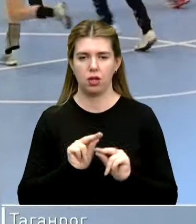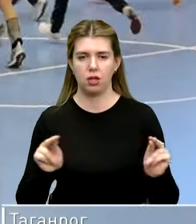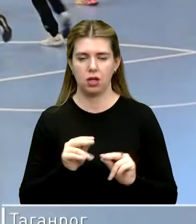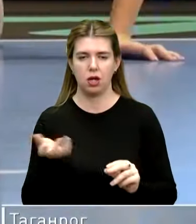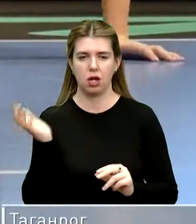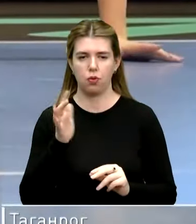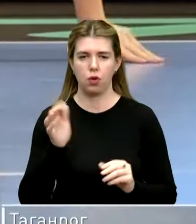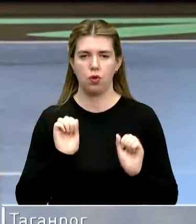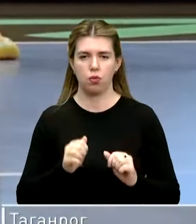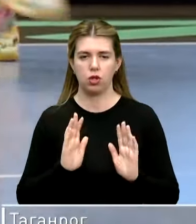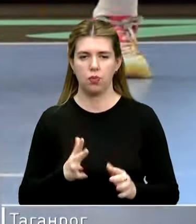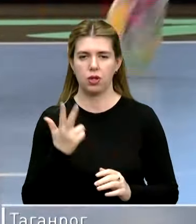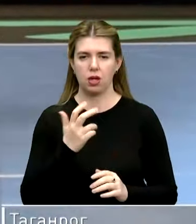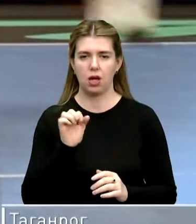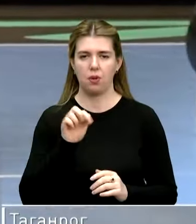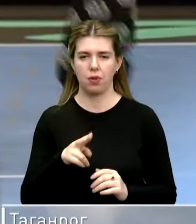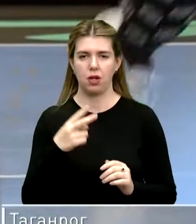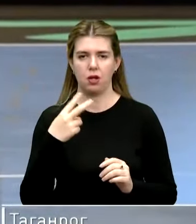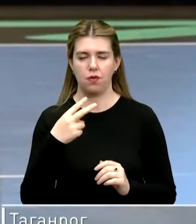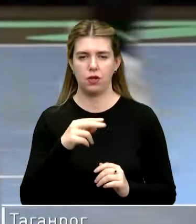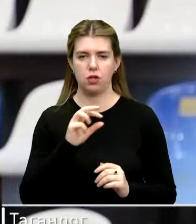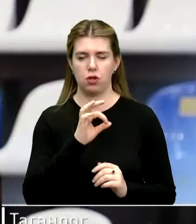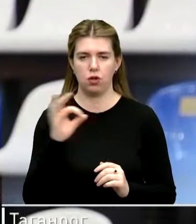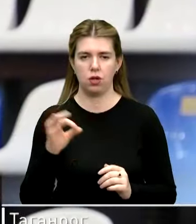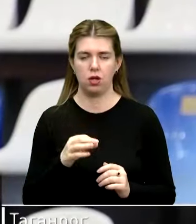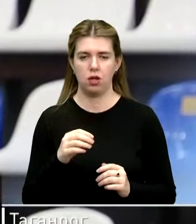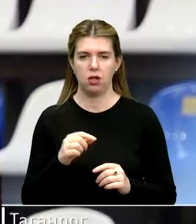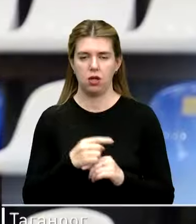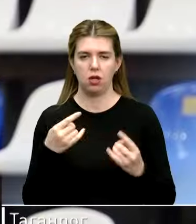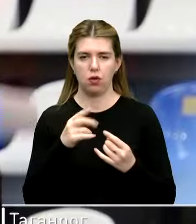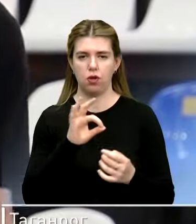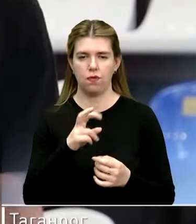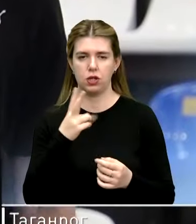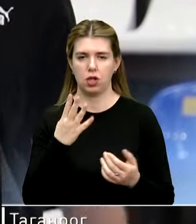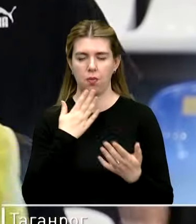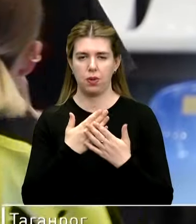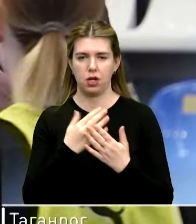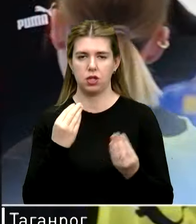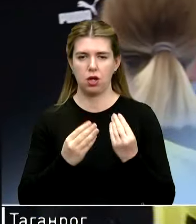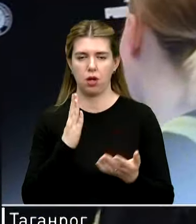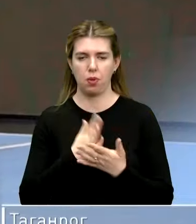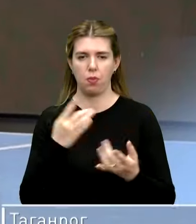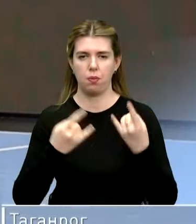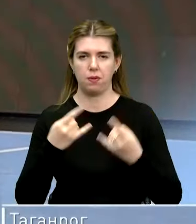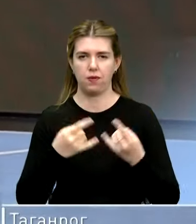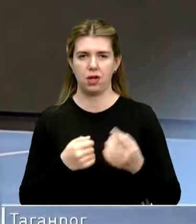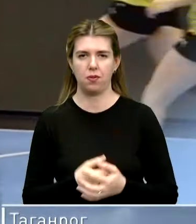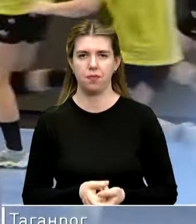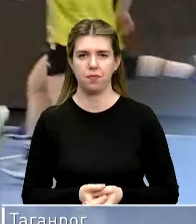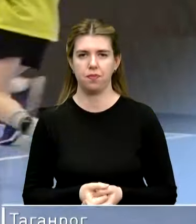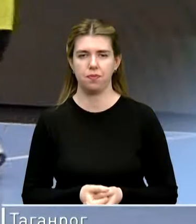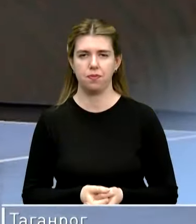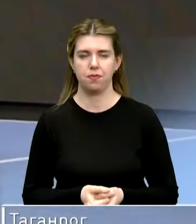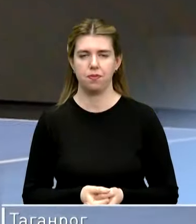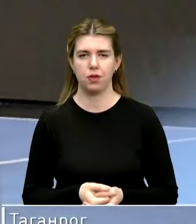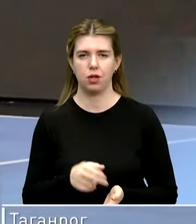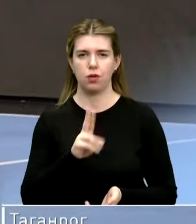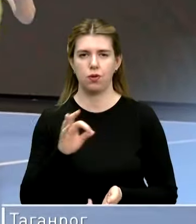и гандболисток можно будет 3 апреля в 20 часов. Телеканал «Дон-24» покажет игру в прямом эфире. Виктор Леонтьев, Богдан